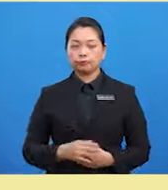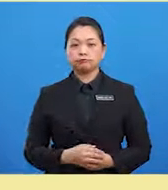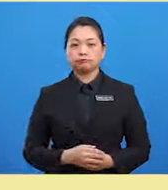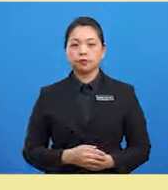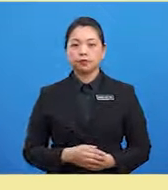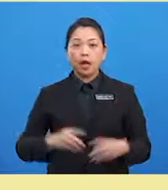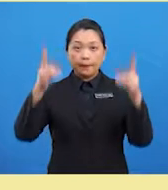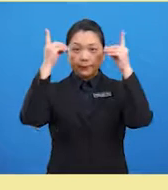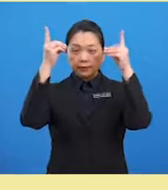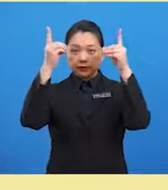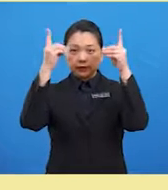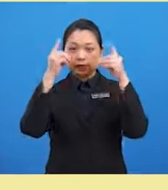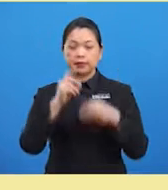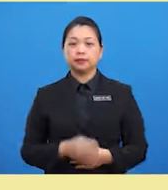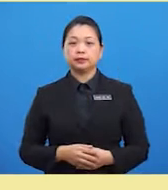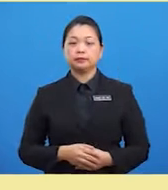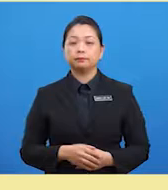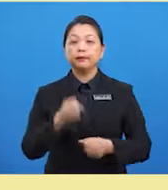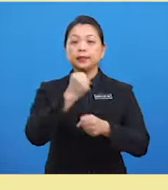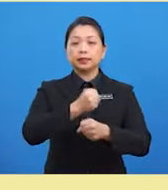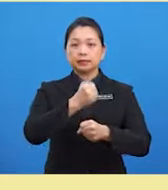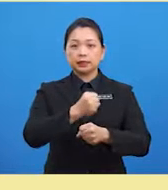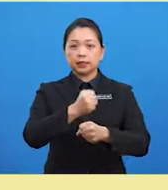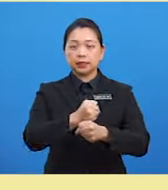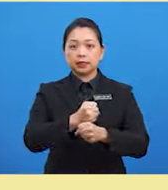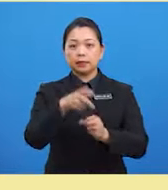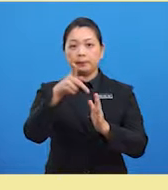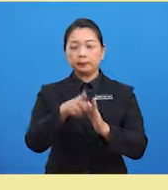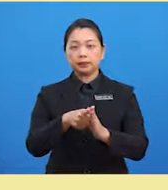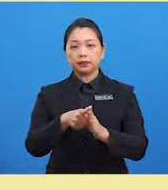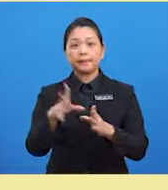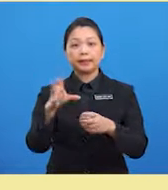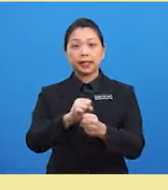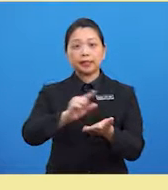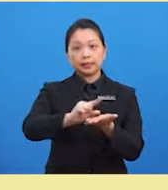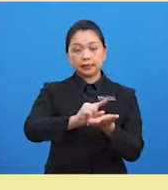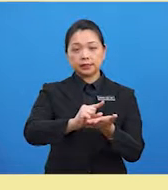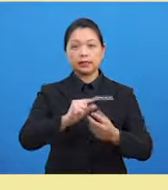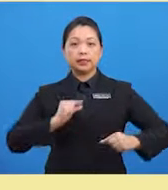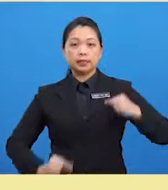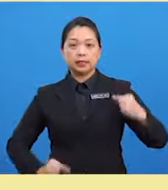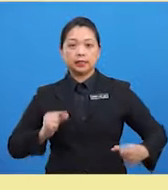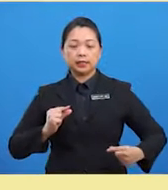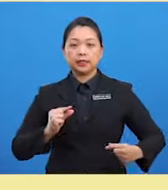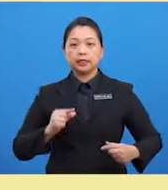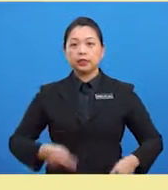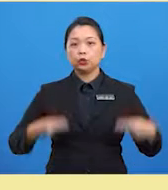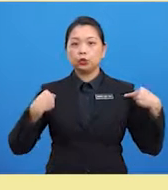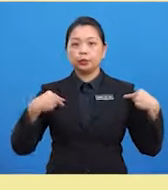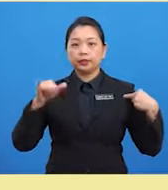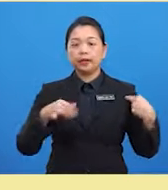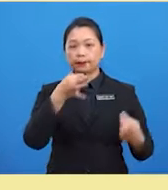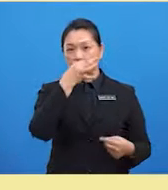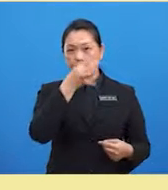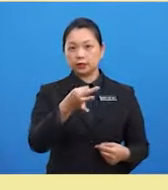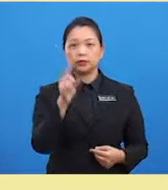pendidikan, pekerjaan, pendapatan dan gaya hidup yang